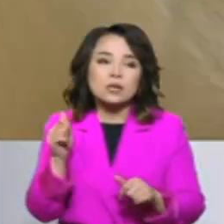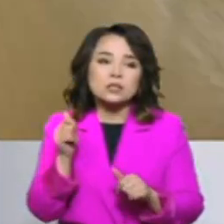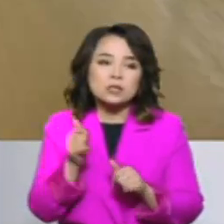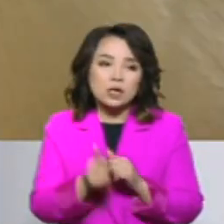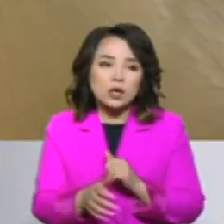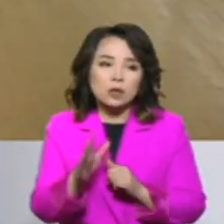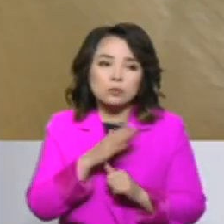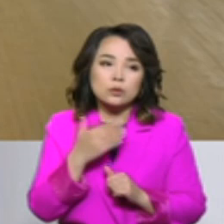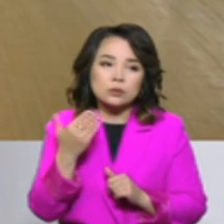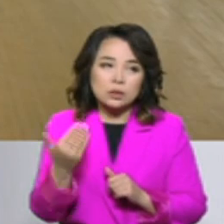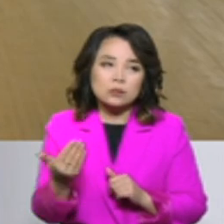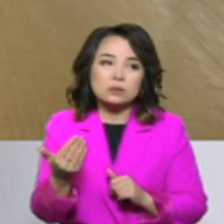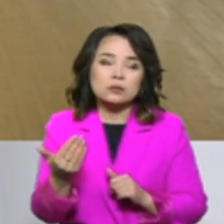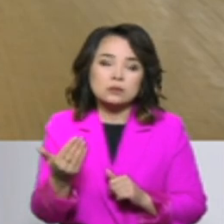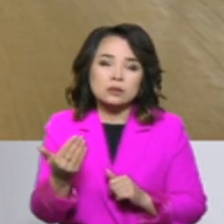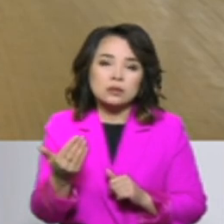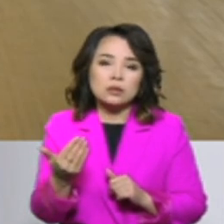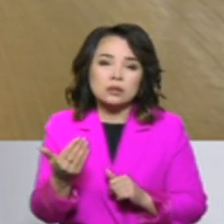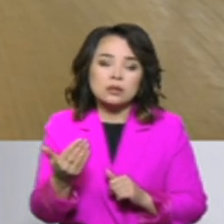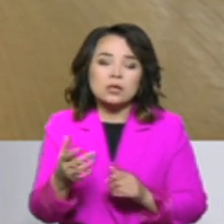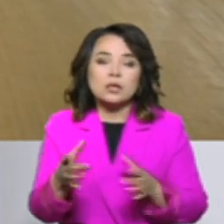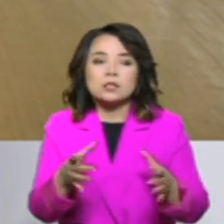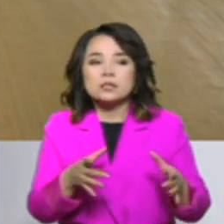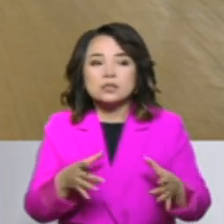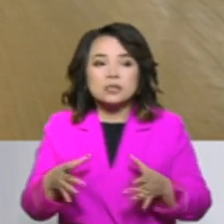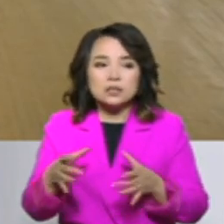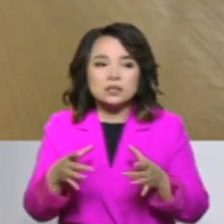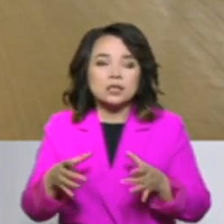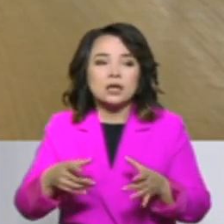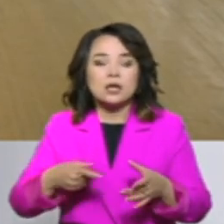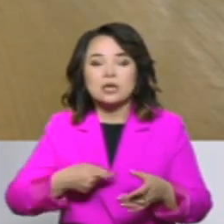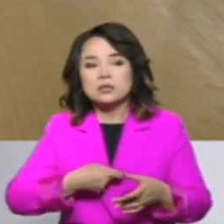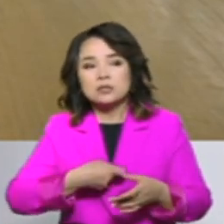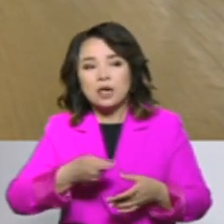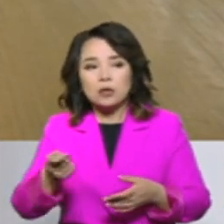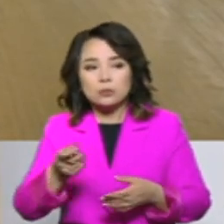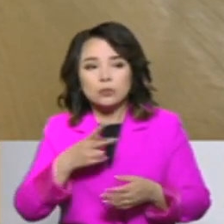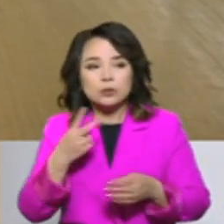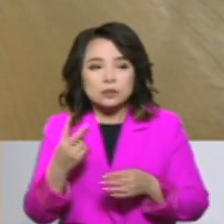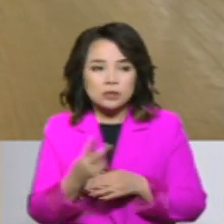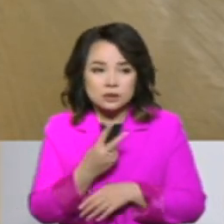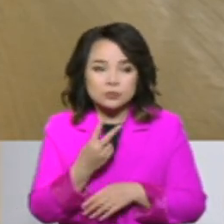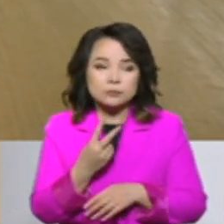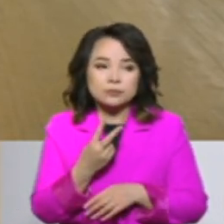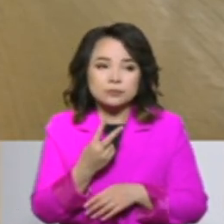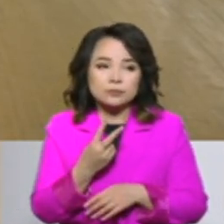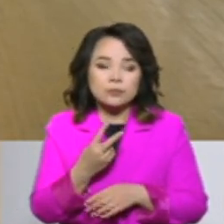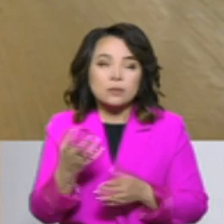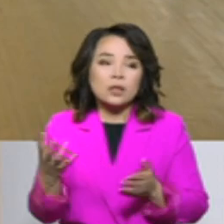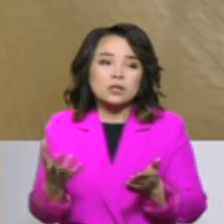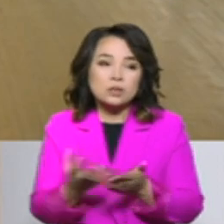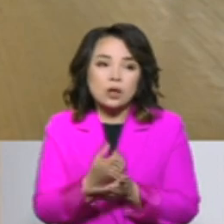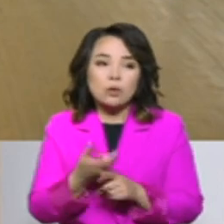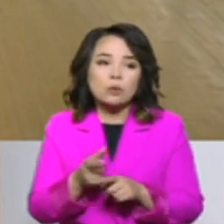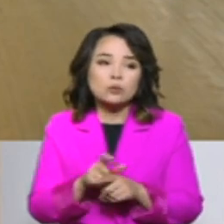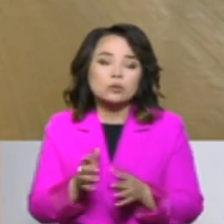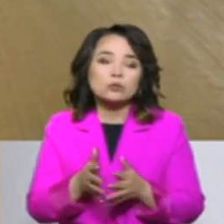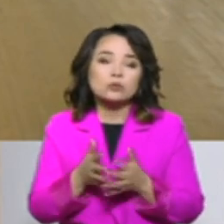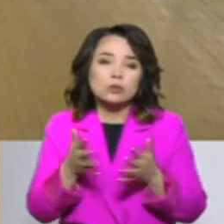рекордсмен болды диск лақтырудан екі рет. Жетістігі өте үлкен.